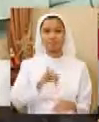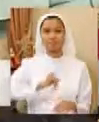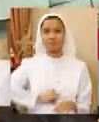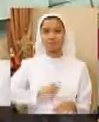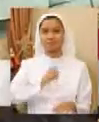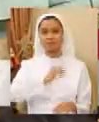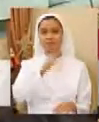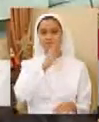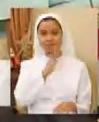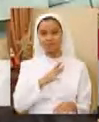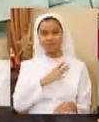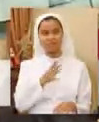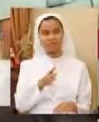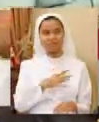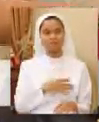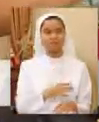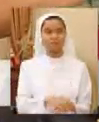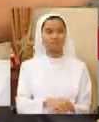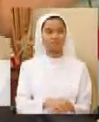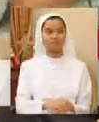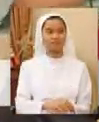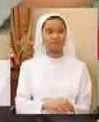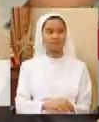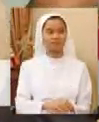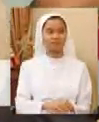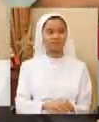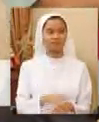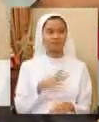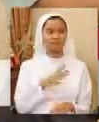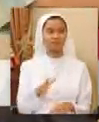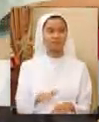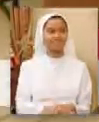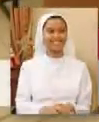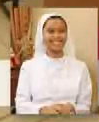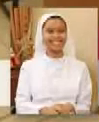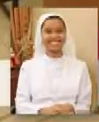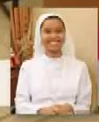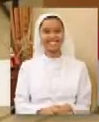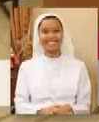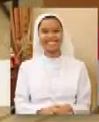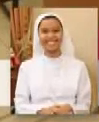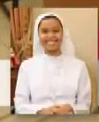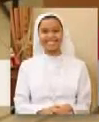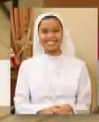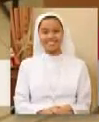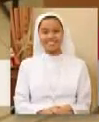I'm fine. I am fine. I am fine.